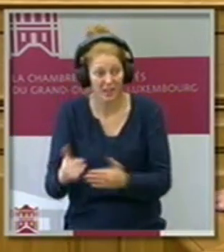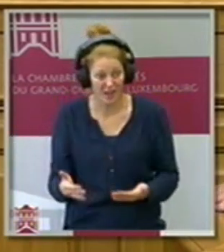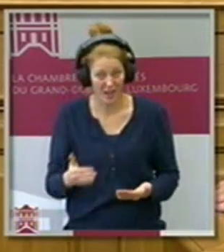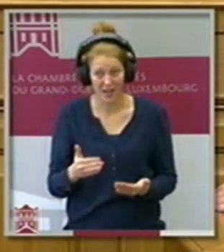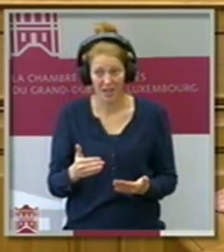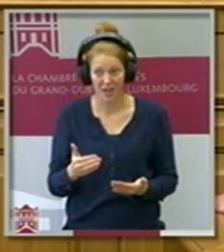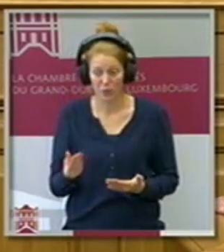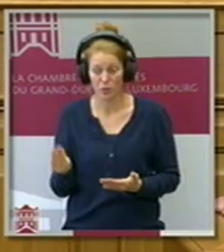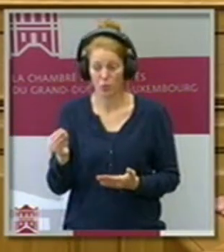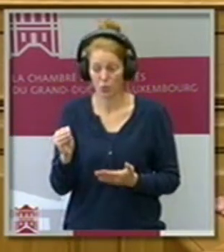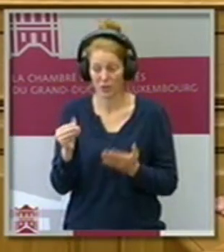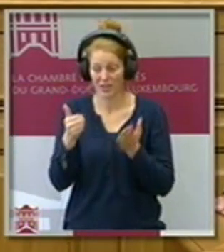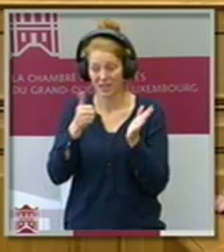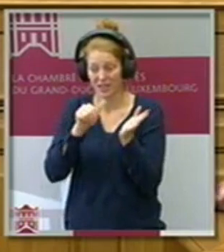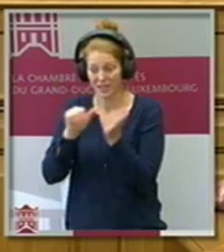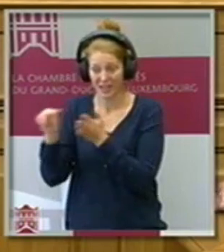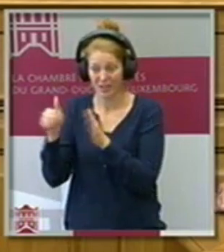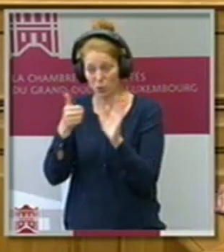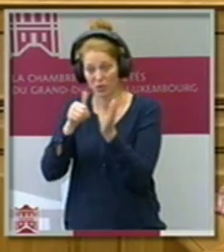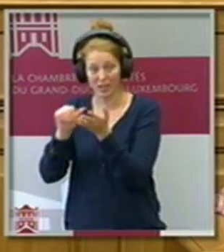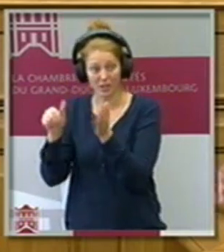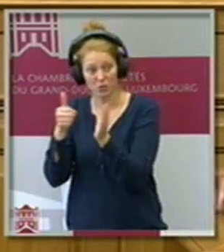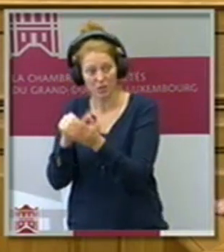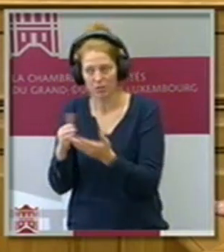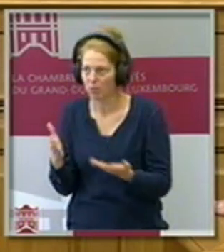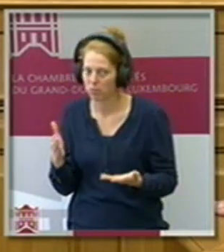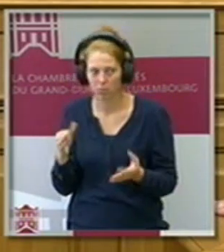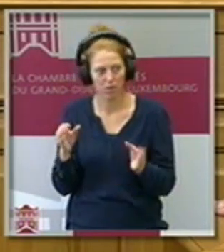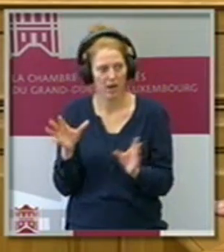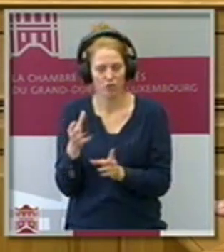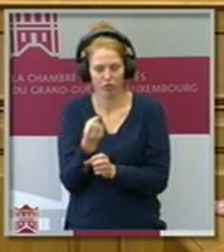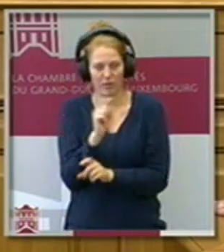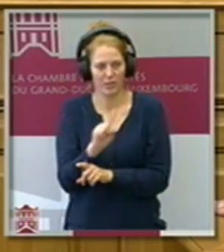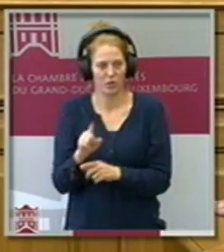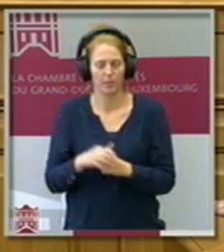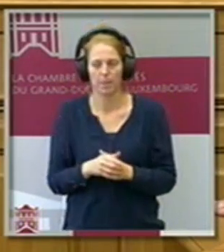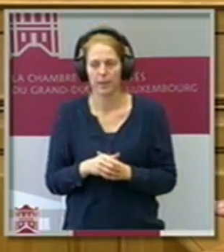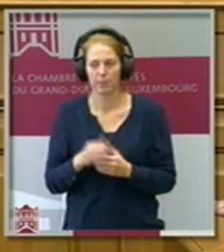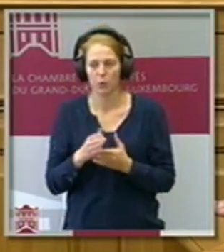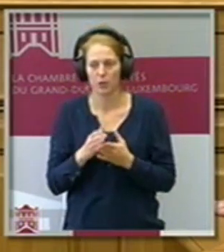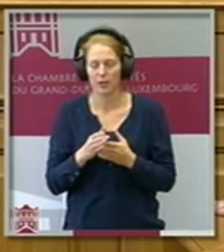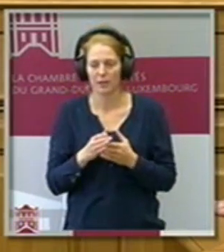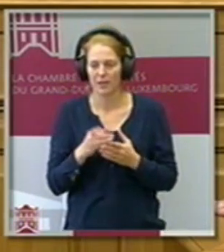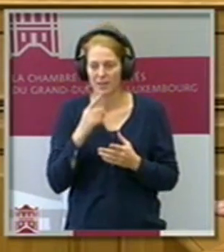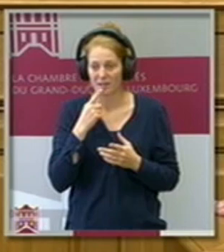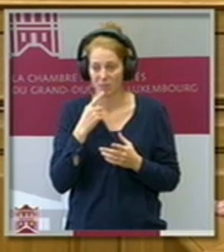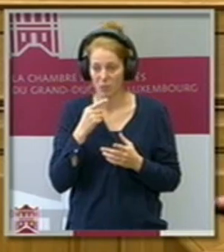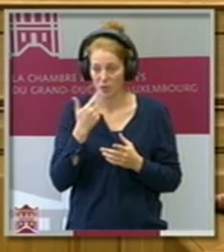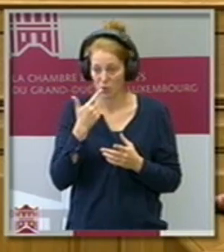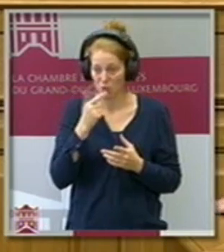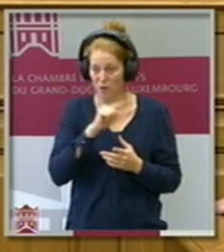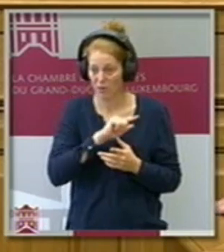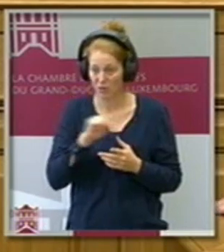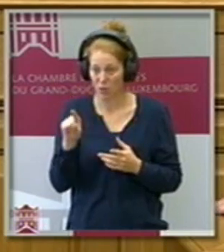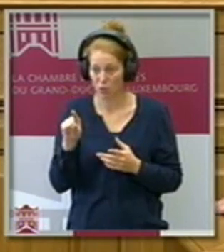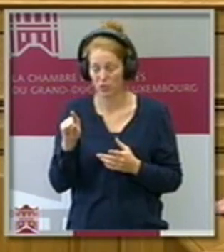12.817 Personen entspricht der Gericht wie ein Gemeng von Dickrich zweimal. Ein Gemeng